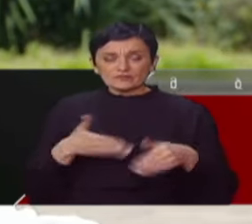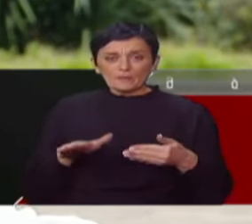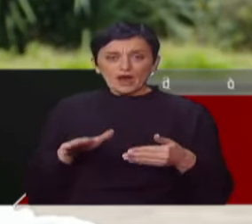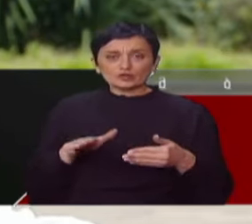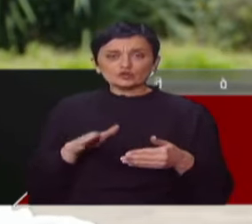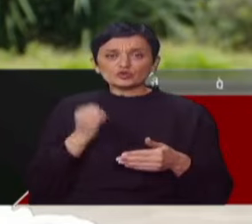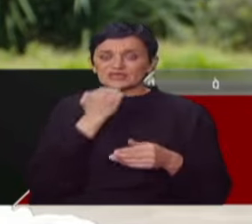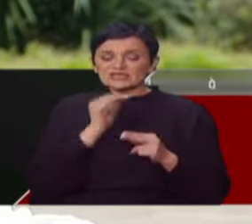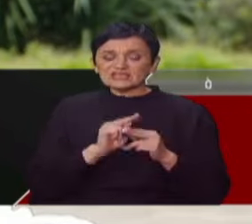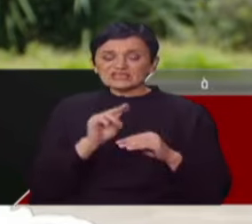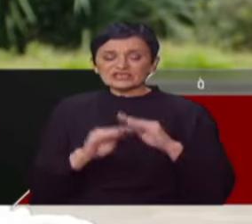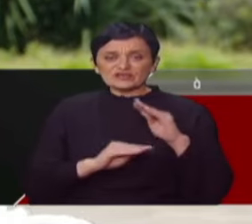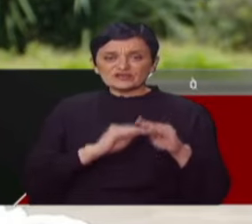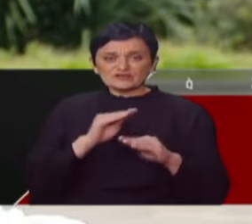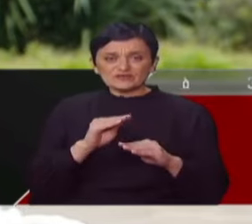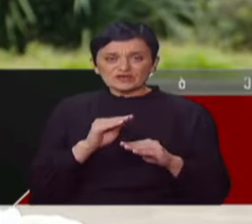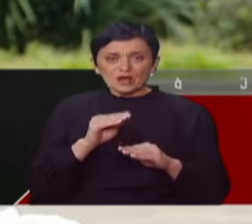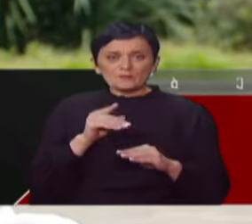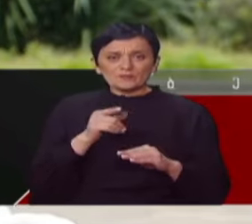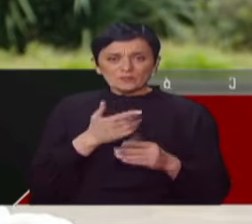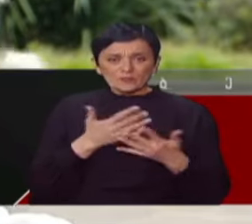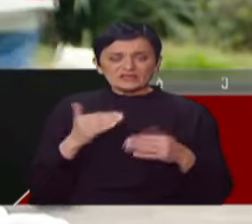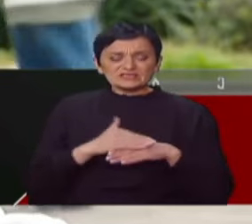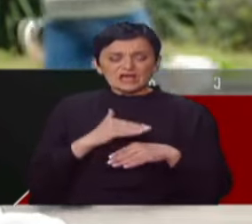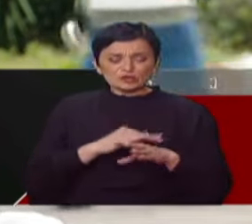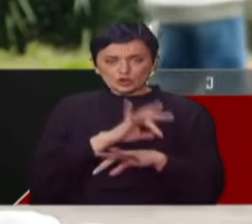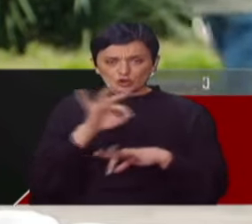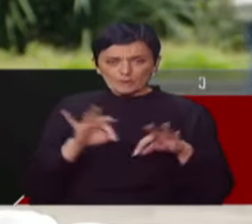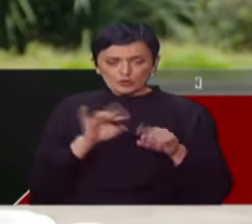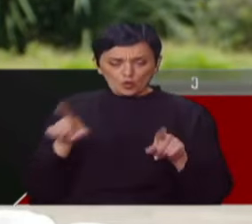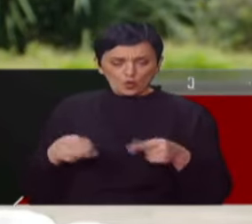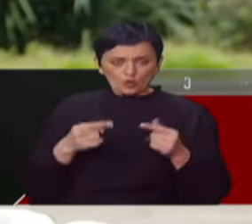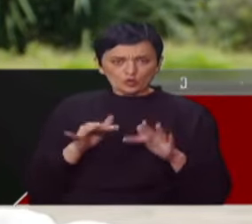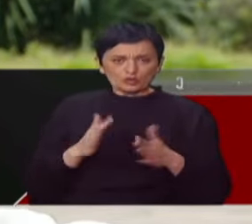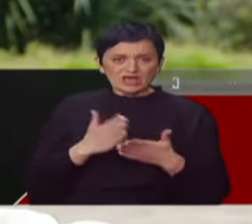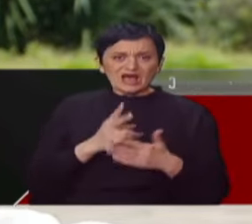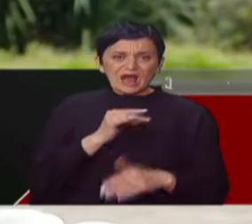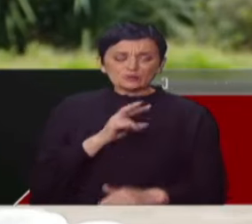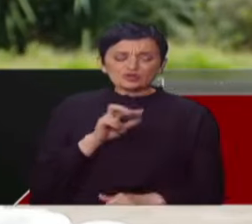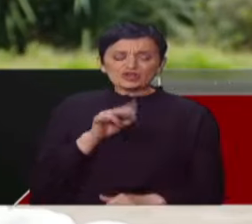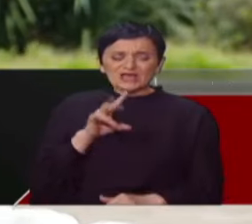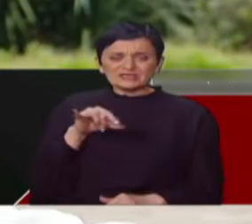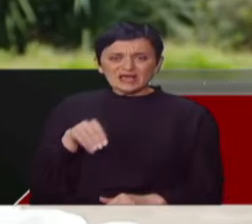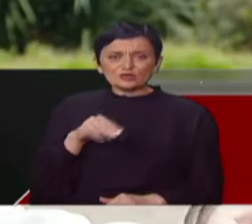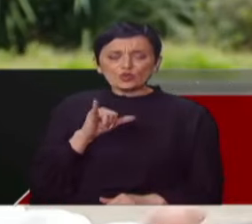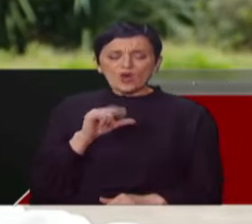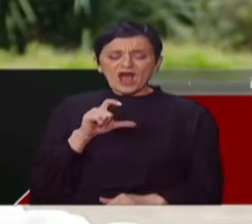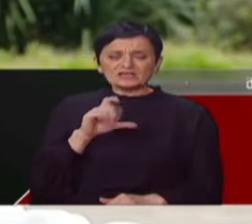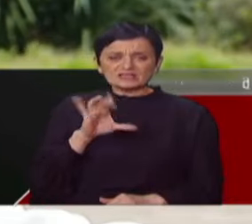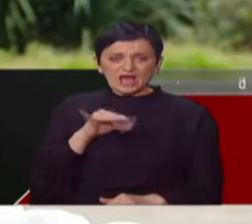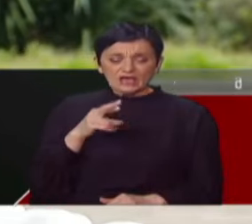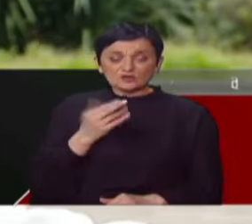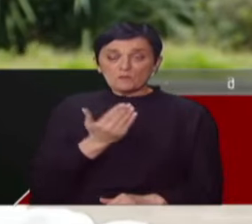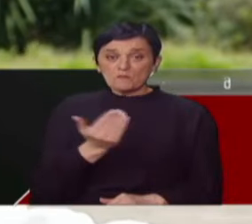კომუნალური ინფრასტრუქტურისათვის არაერთი სასიკეთო პროექტი განუხორციელებიათ. ეს არის KfW, ეს არის GIZ, ეს არის USAID.